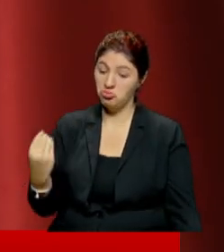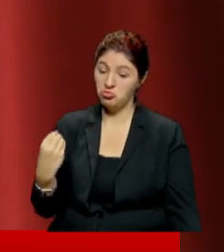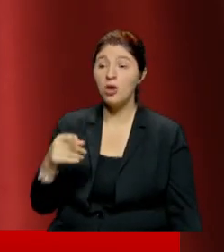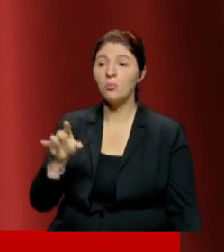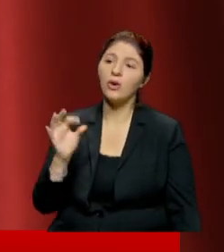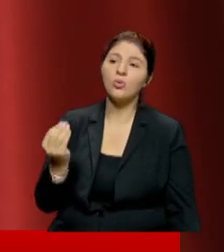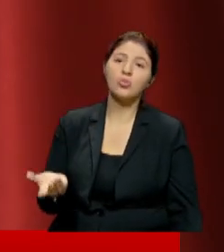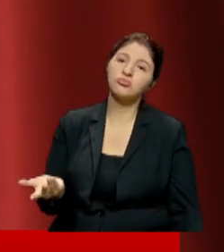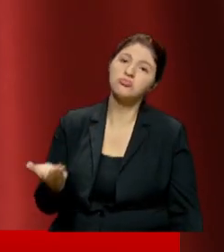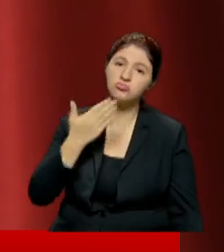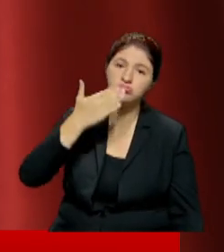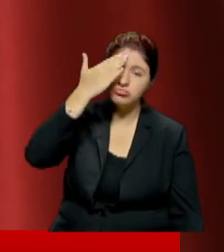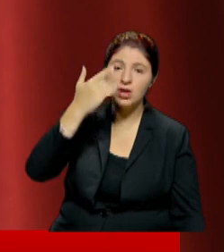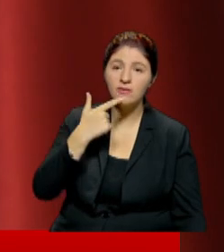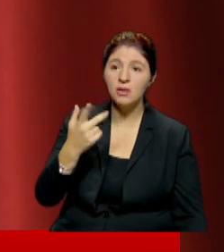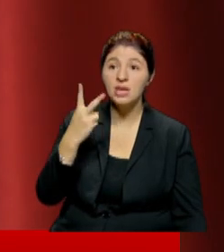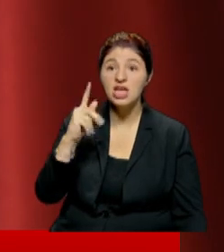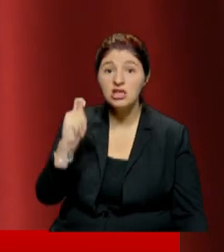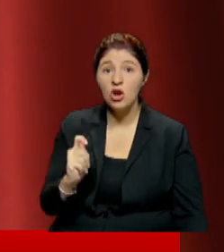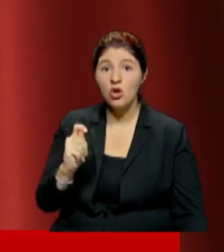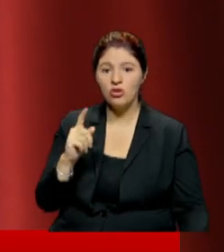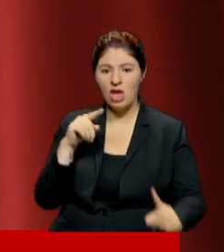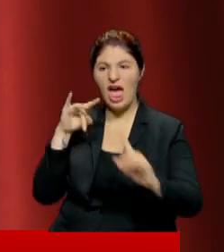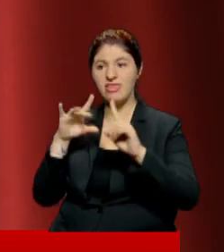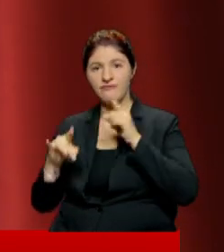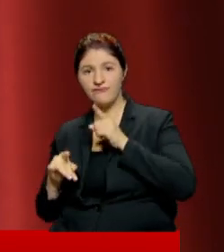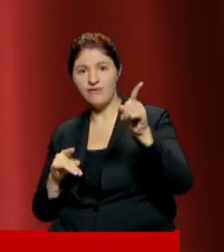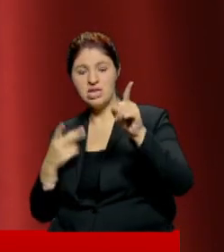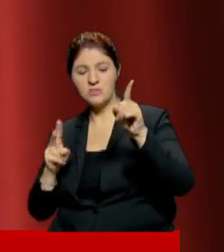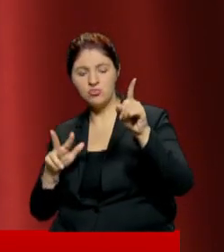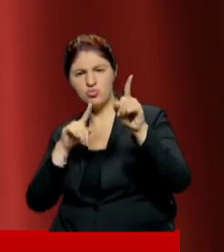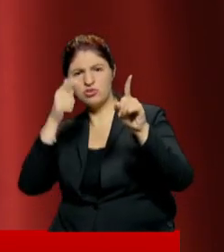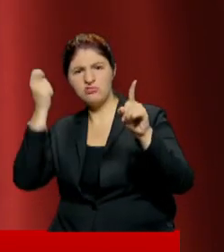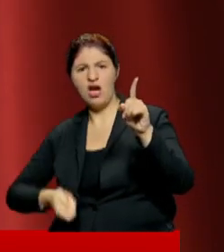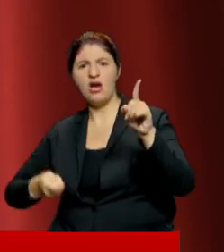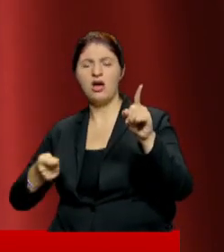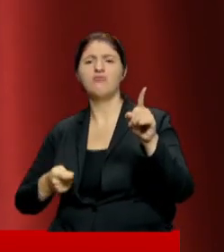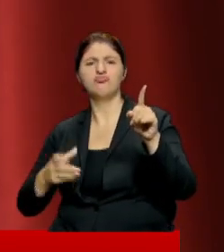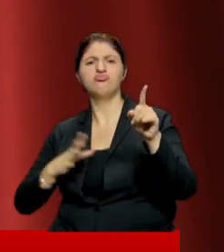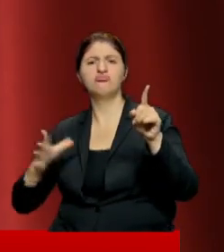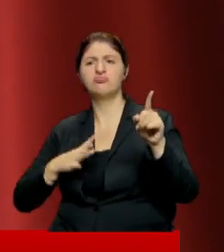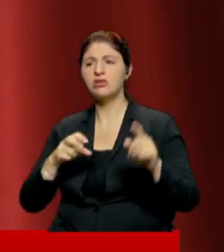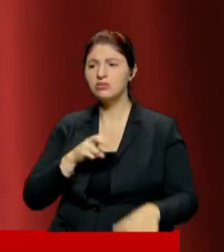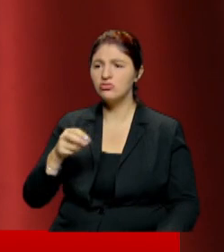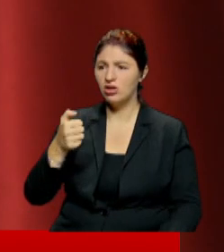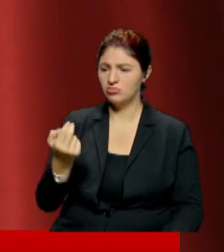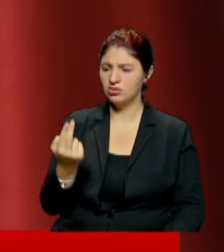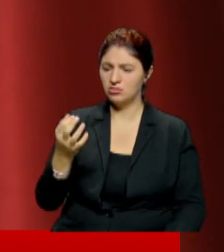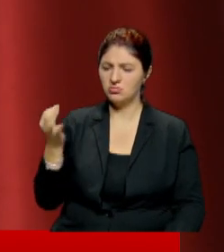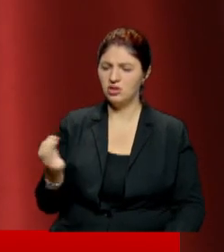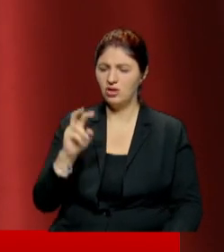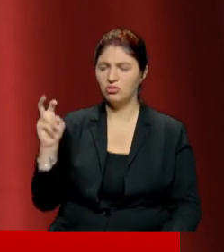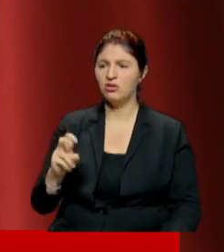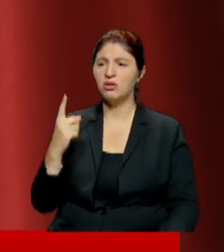bu kadar oldu 2 trilyon dolar diye bir hedef koyuyorsun 2023'te bu gerçekleşecek diyorsun 867